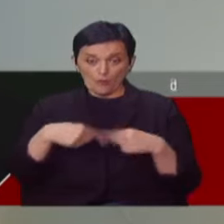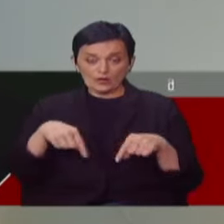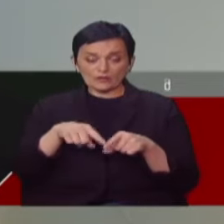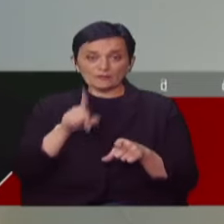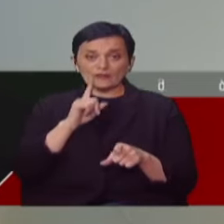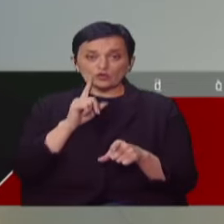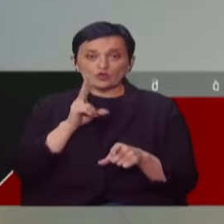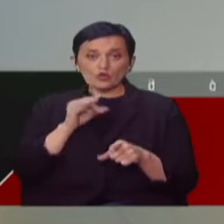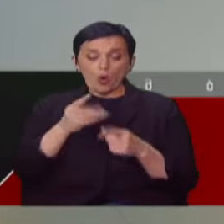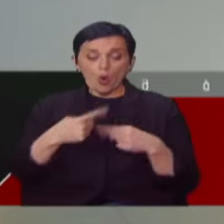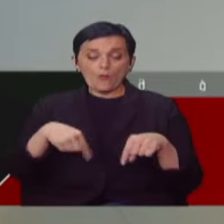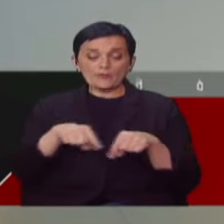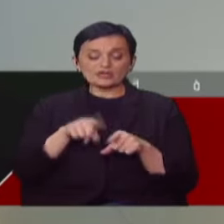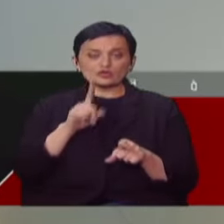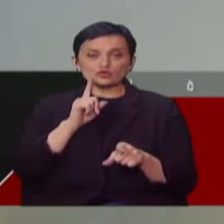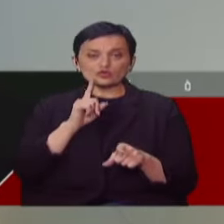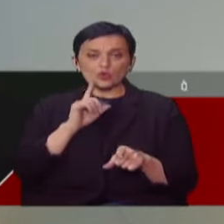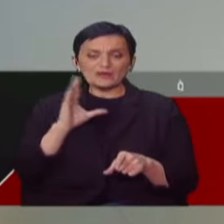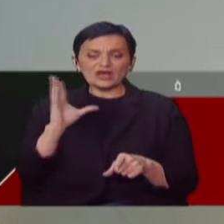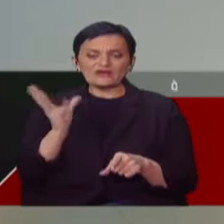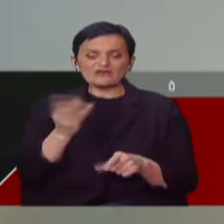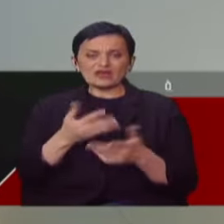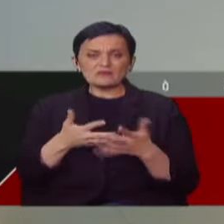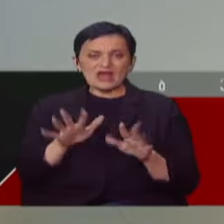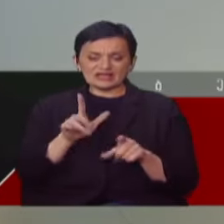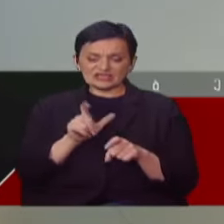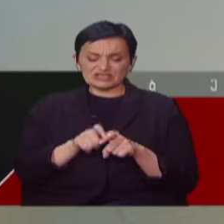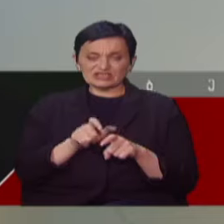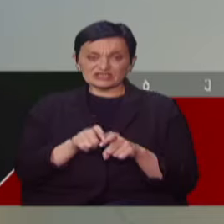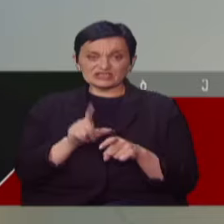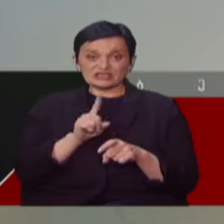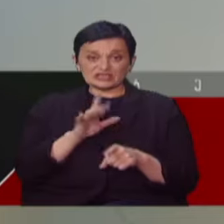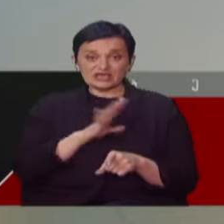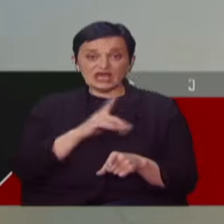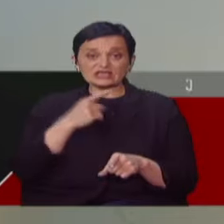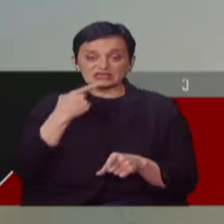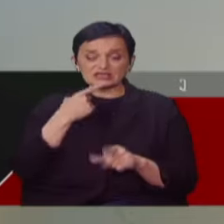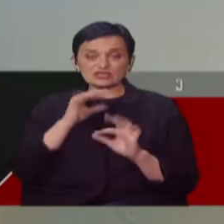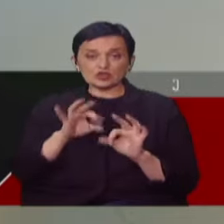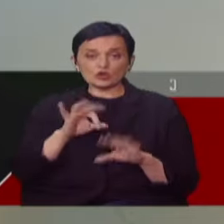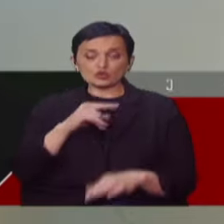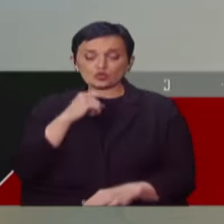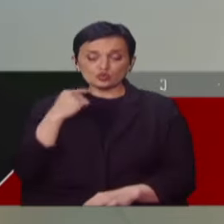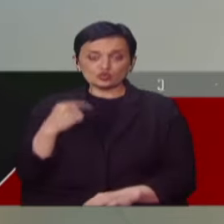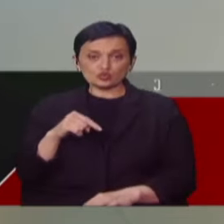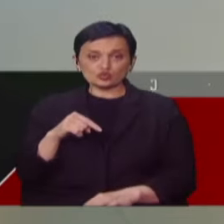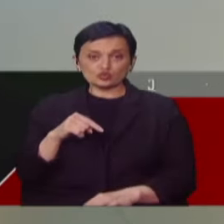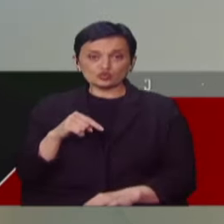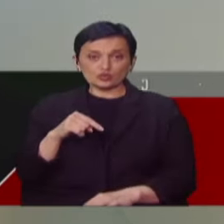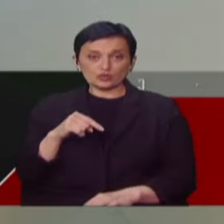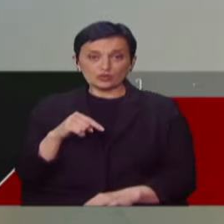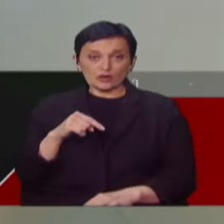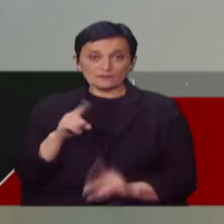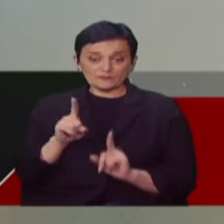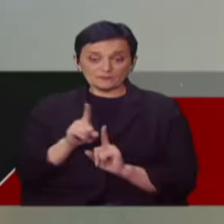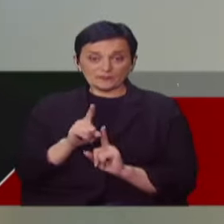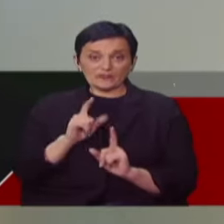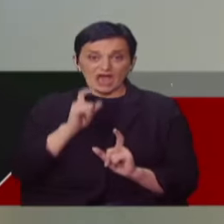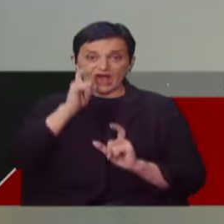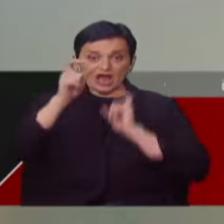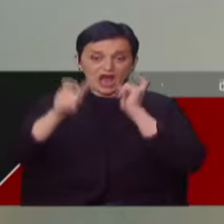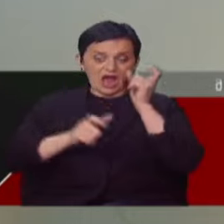ხდომას, კომიტეტის ხდომაზე ყველაზე მეტი სიტყვა, რაც იქნა ნათქვამი, ეს არის რუსული. და ამას, ასე ვთქვათ,